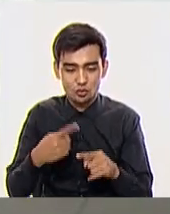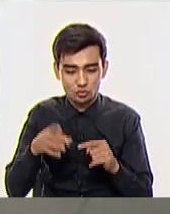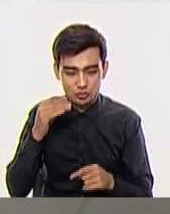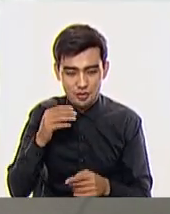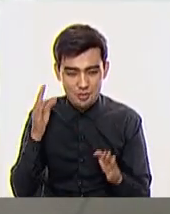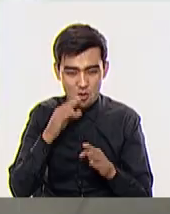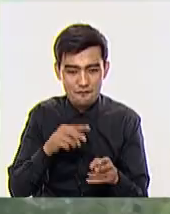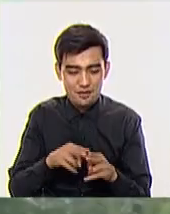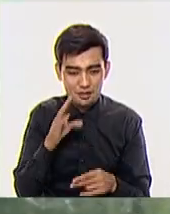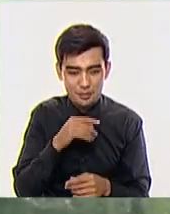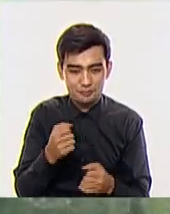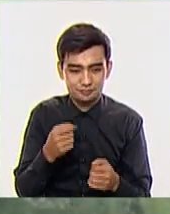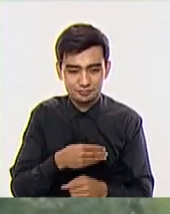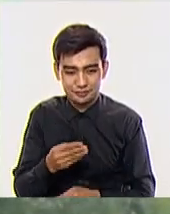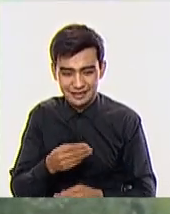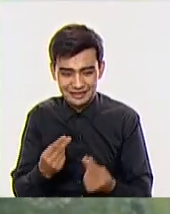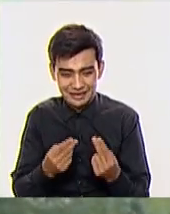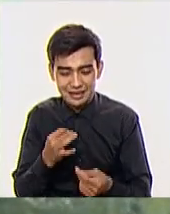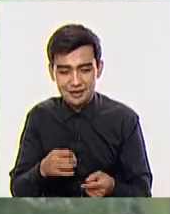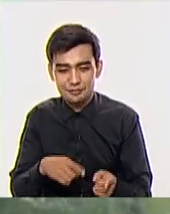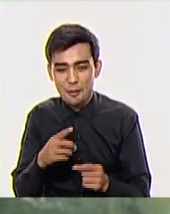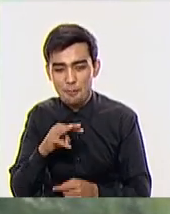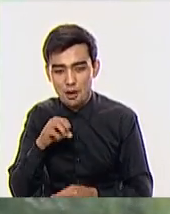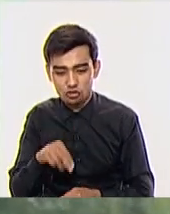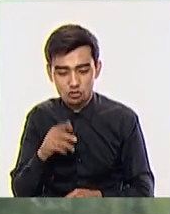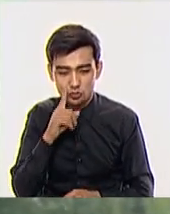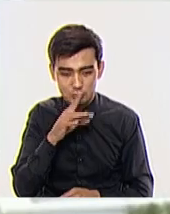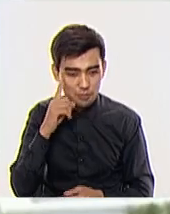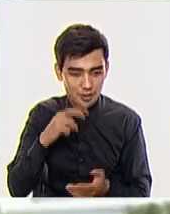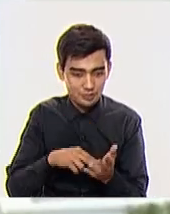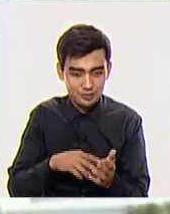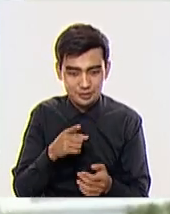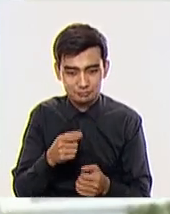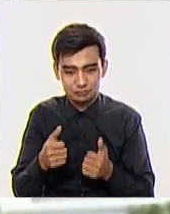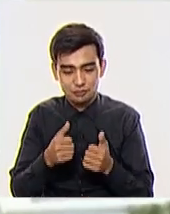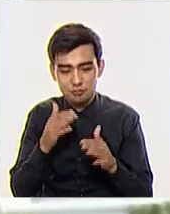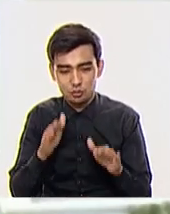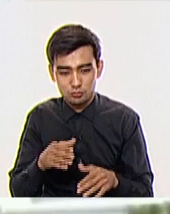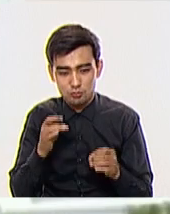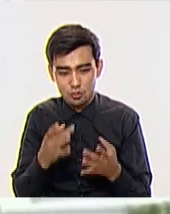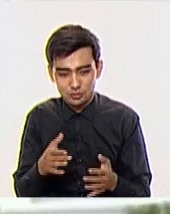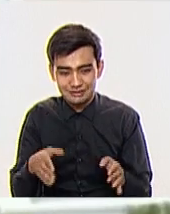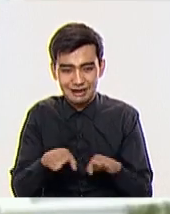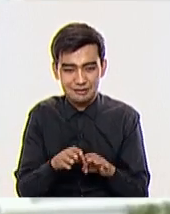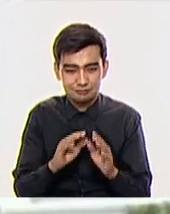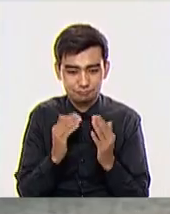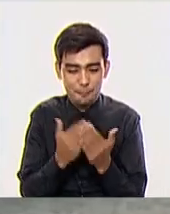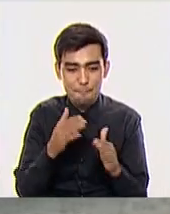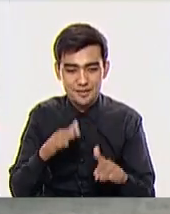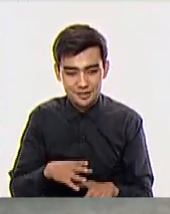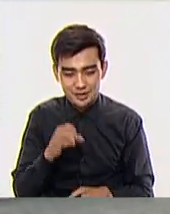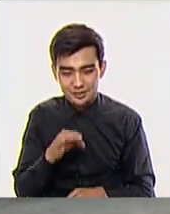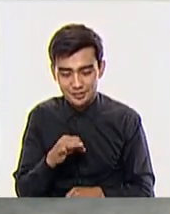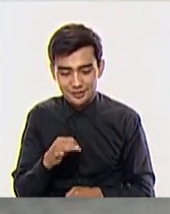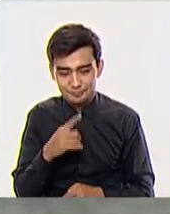Непогода может помешать и теннисистам, однако переносить матчи организаторы не планируют. Соревнования просто переместят на закрытые корты. По данным